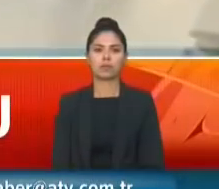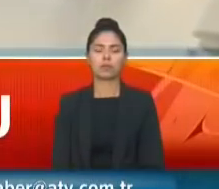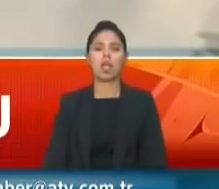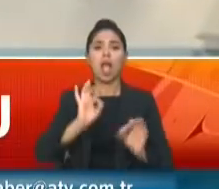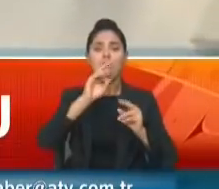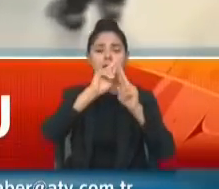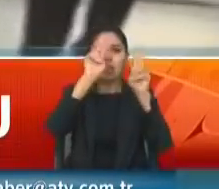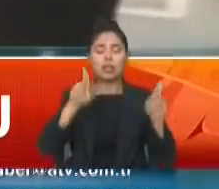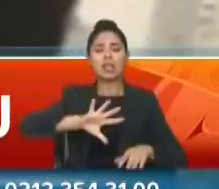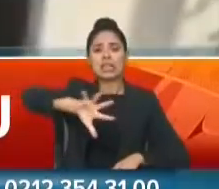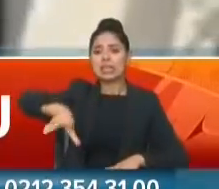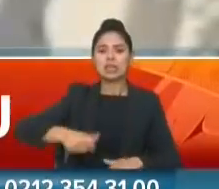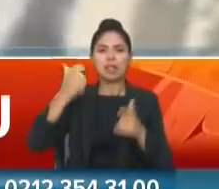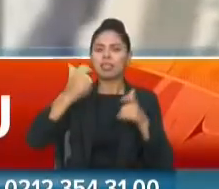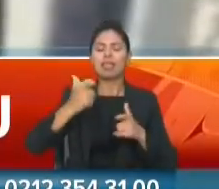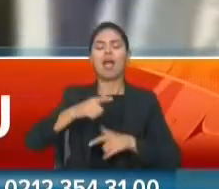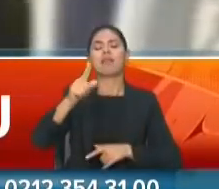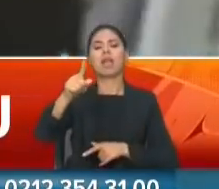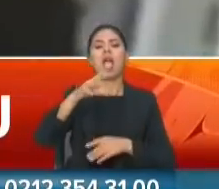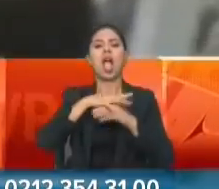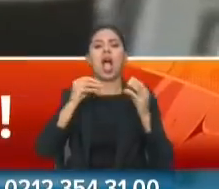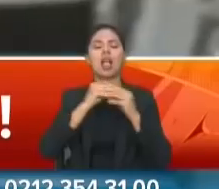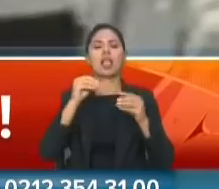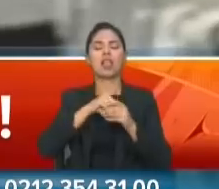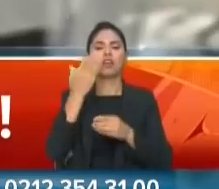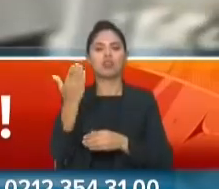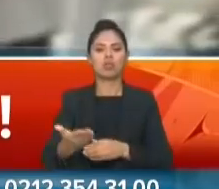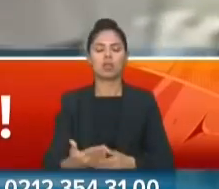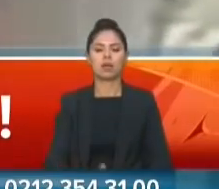Kuyumcu soygunu geçtiğimiz hafta Adana'da kayda geçmişti.